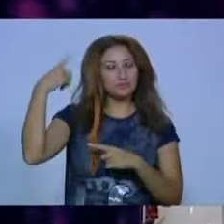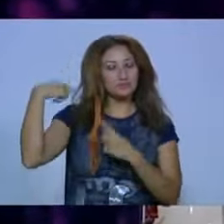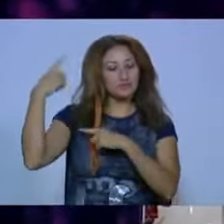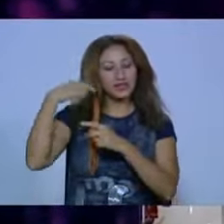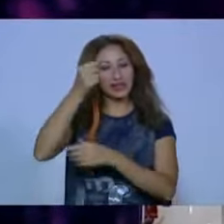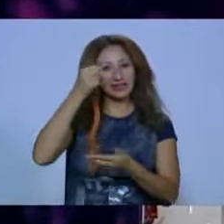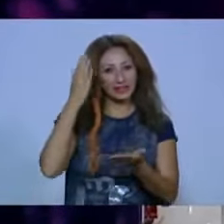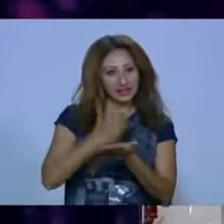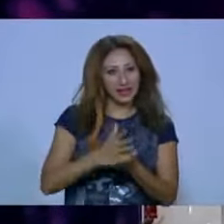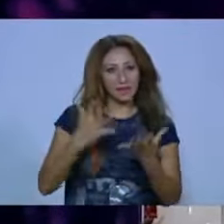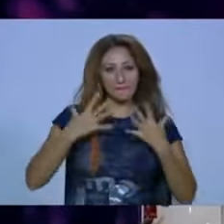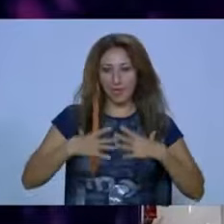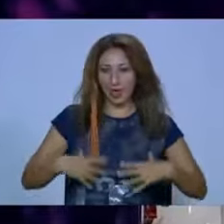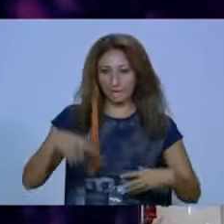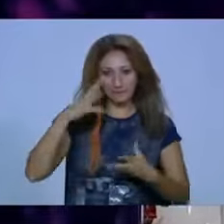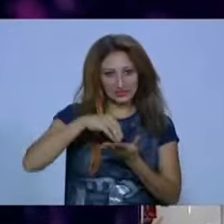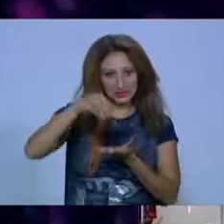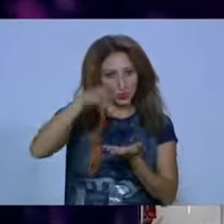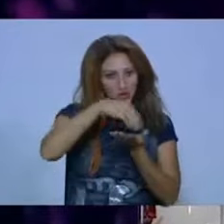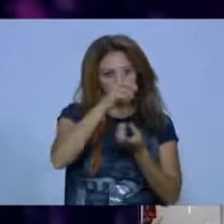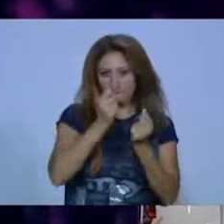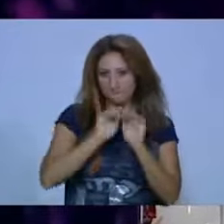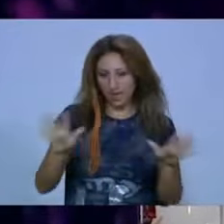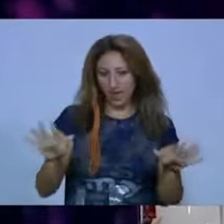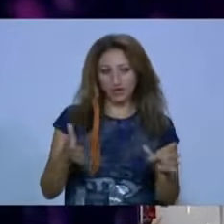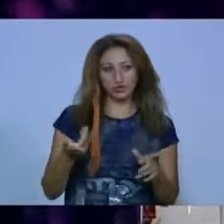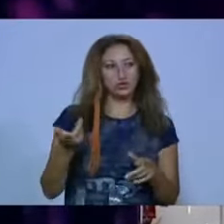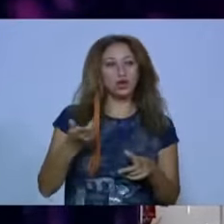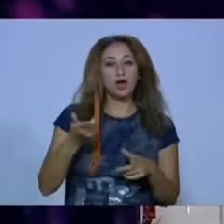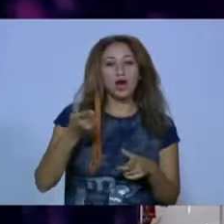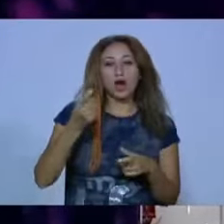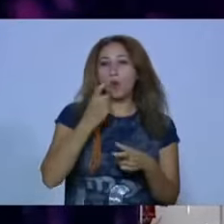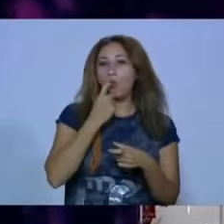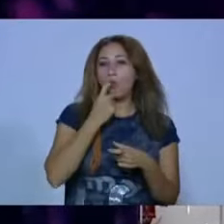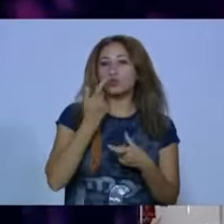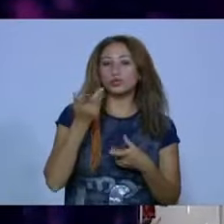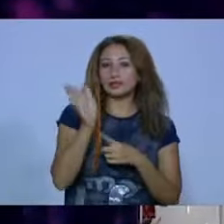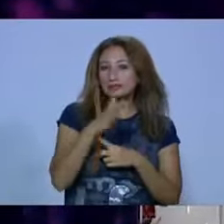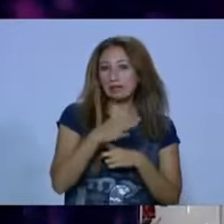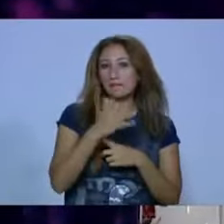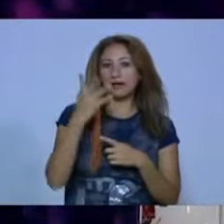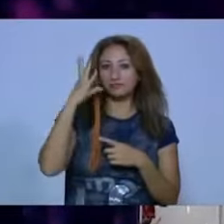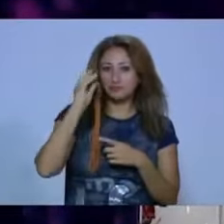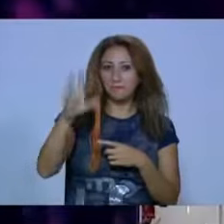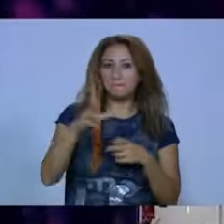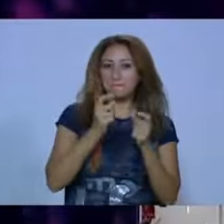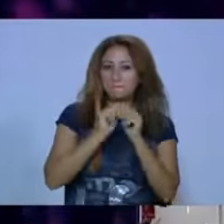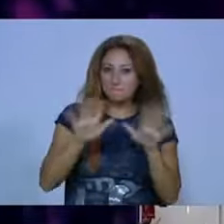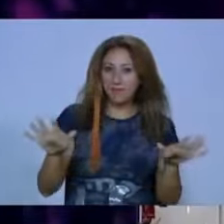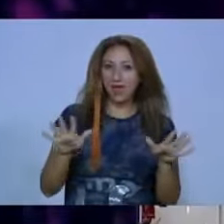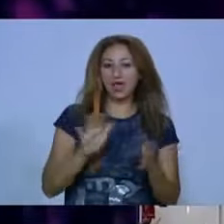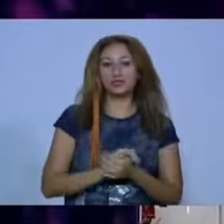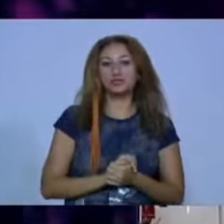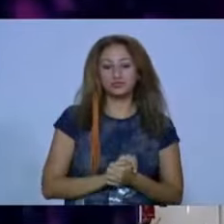الخير، وبعدين الملابس اللي بتوزع بالمجان، وبعدين كشري الخير، سمك الخير، اكل الخير، علاج